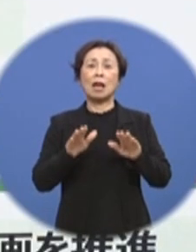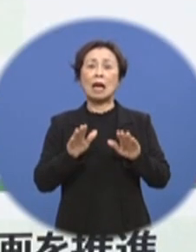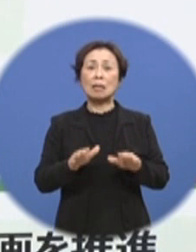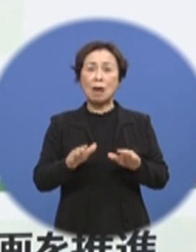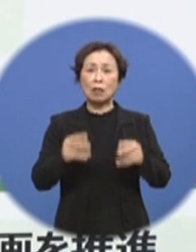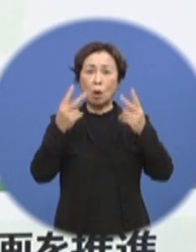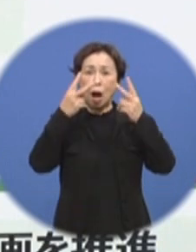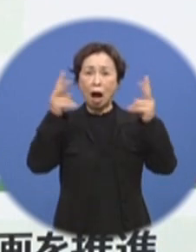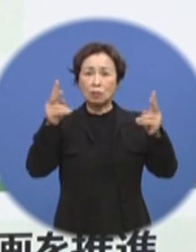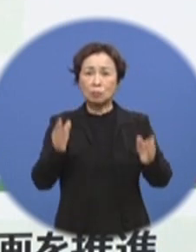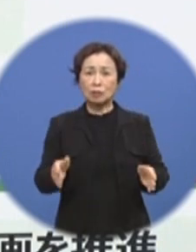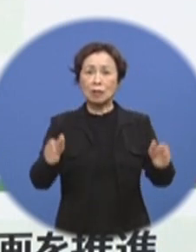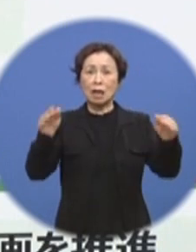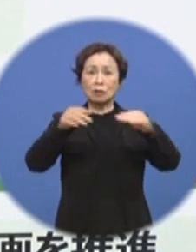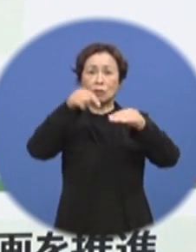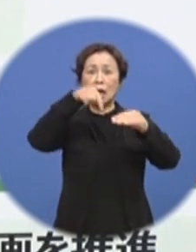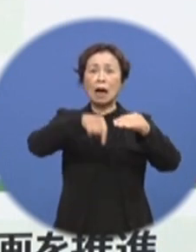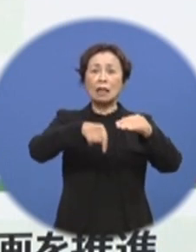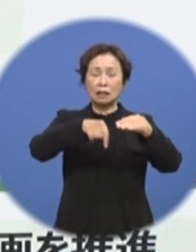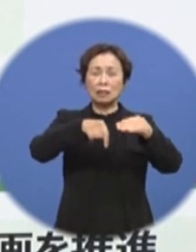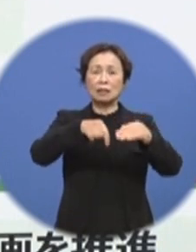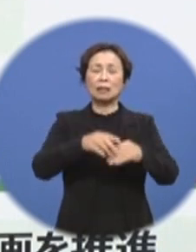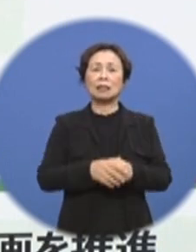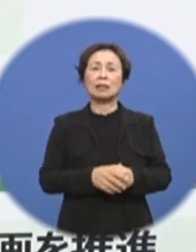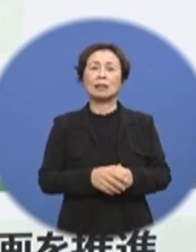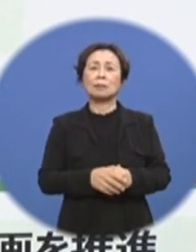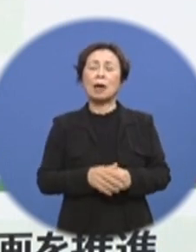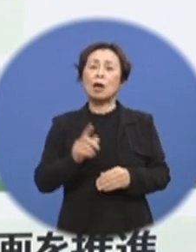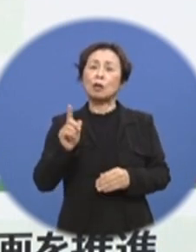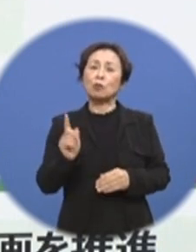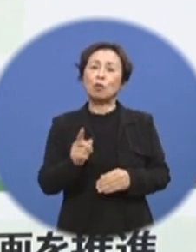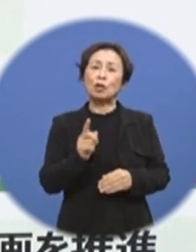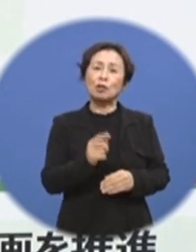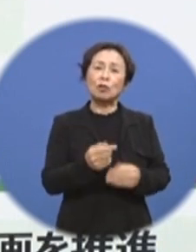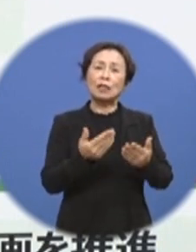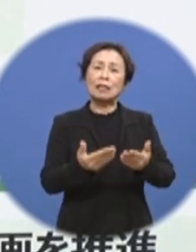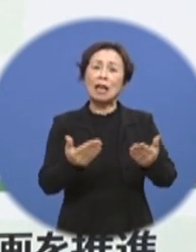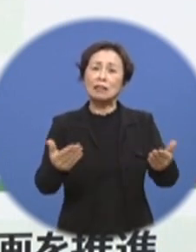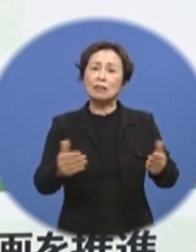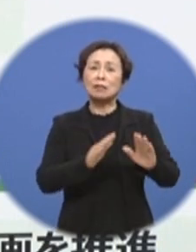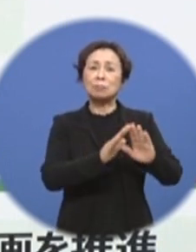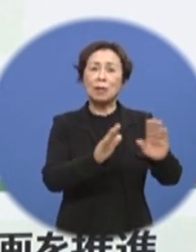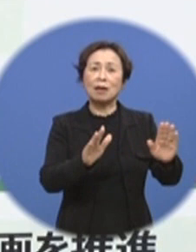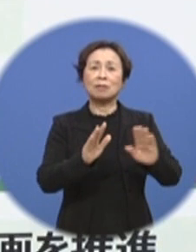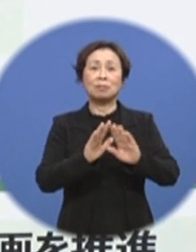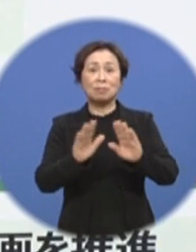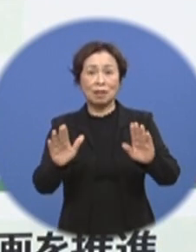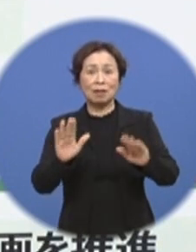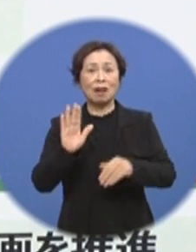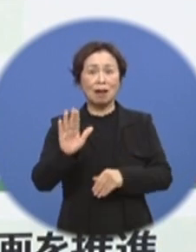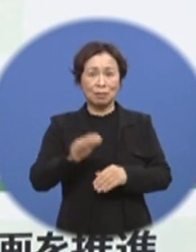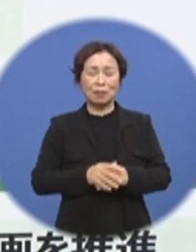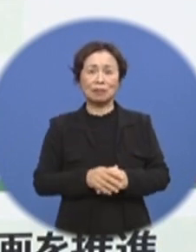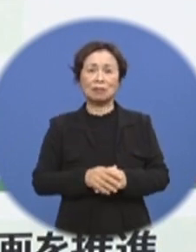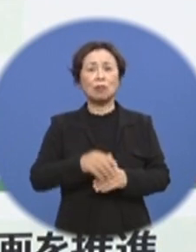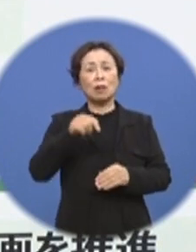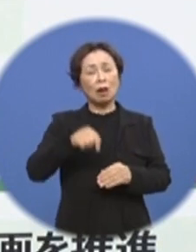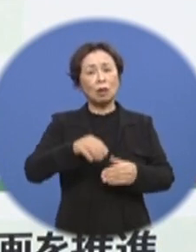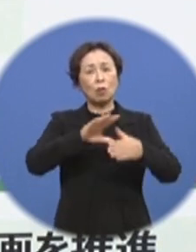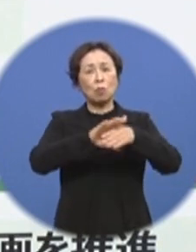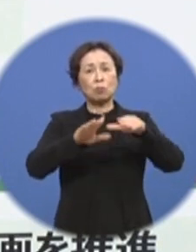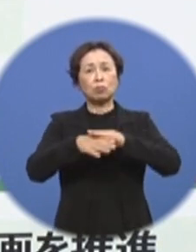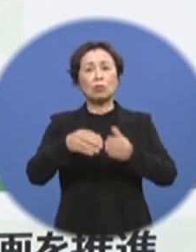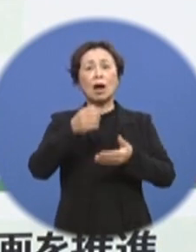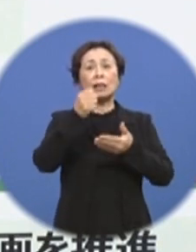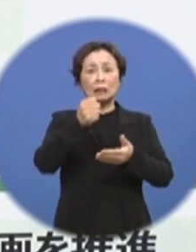の中身これは時々やの展示をしますからなかなかいいんですけどその中の文化遺産を